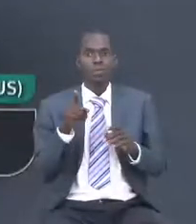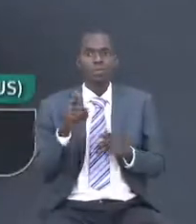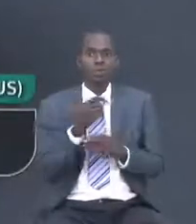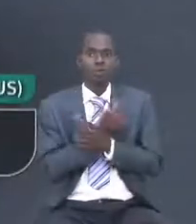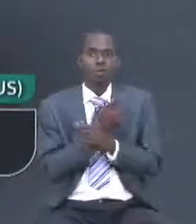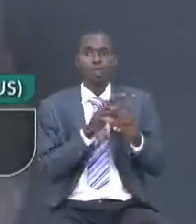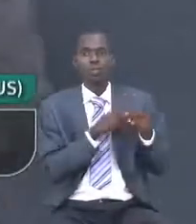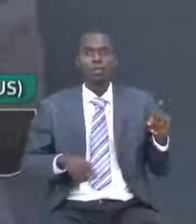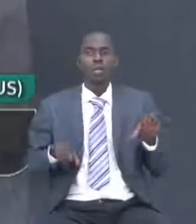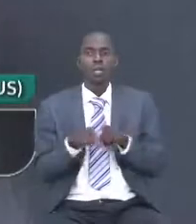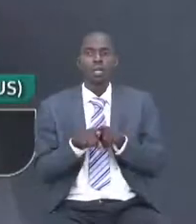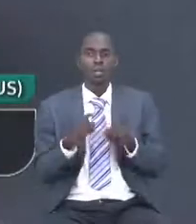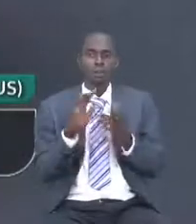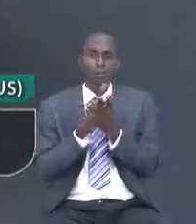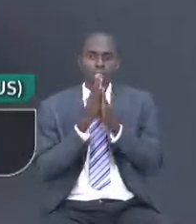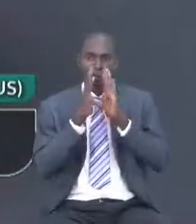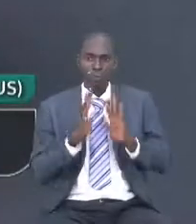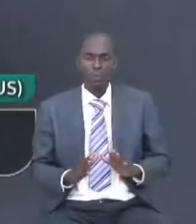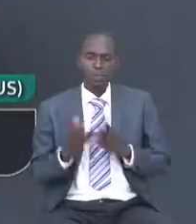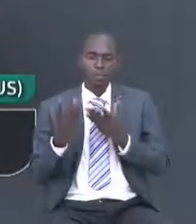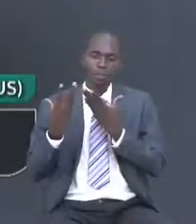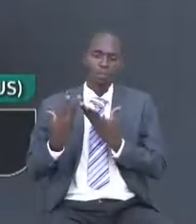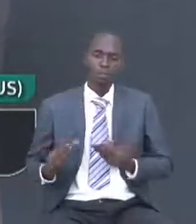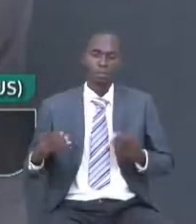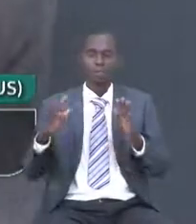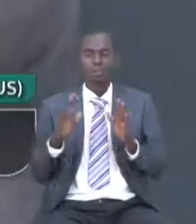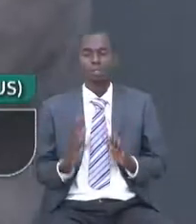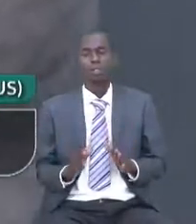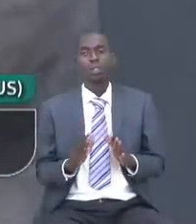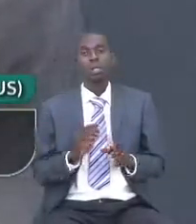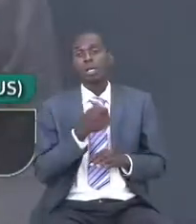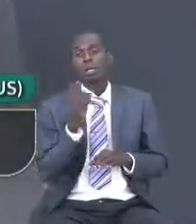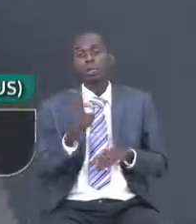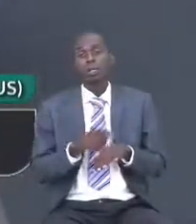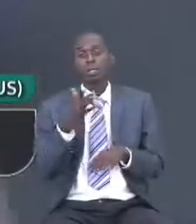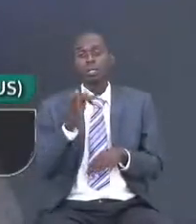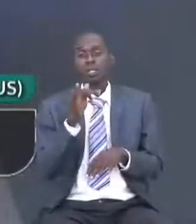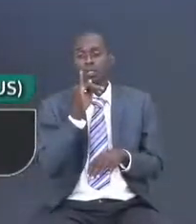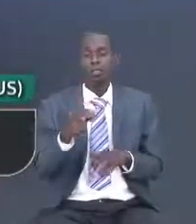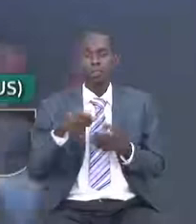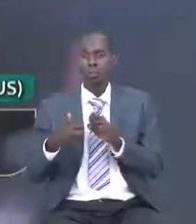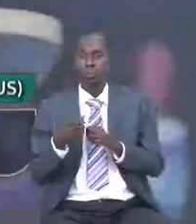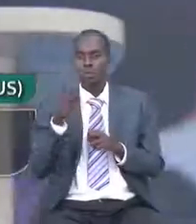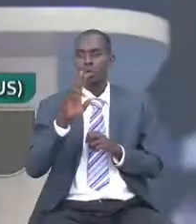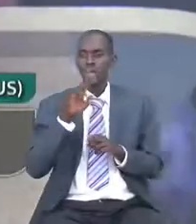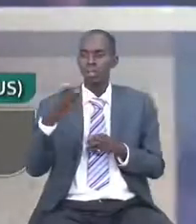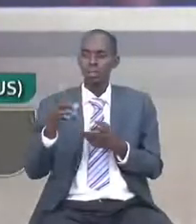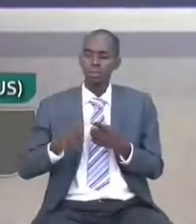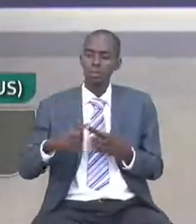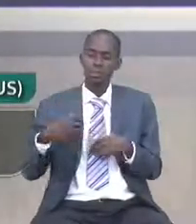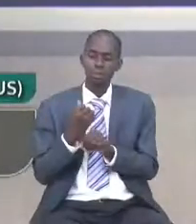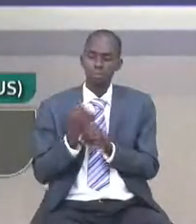Partout, il y a la confusion. Partout, il y a les conflits. Tu viens là-bas et tu aimes le